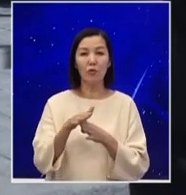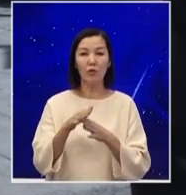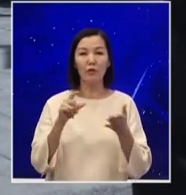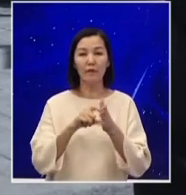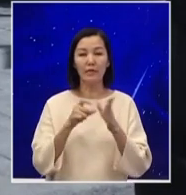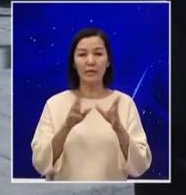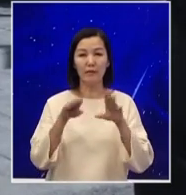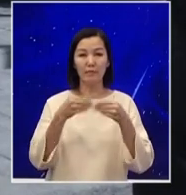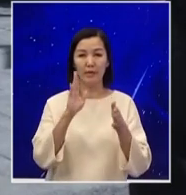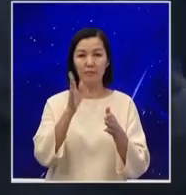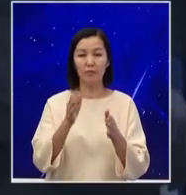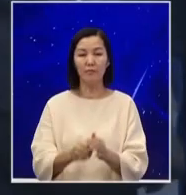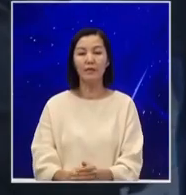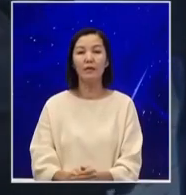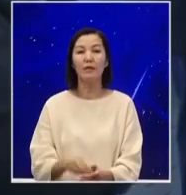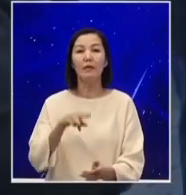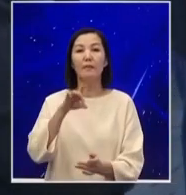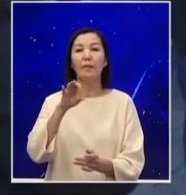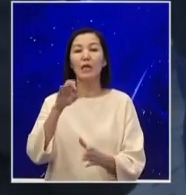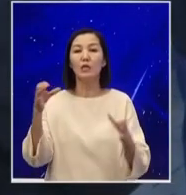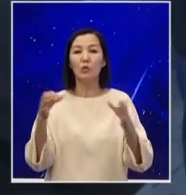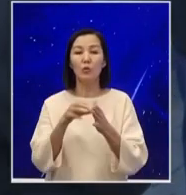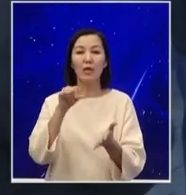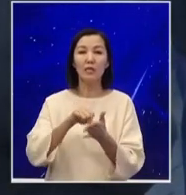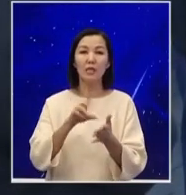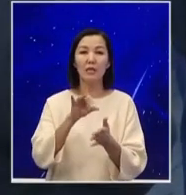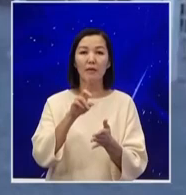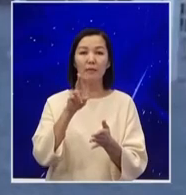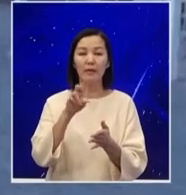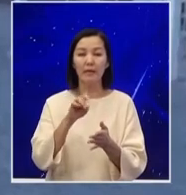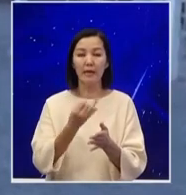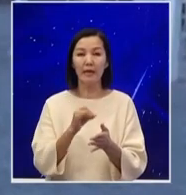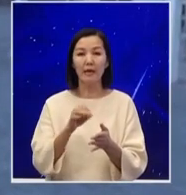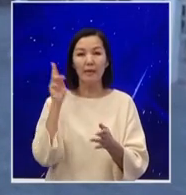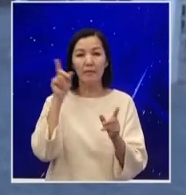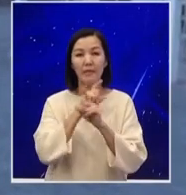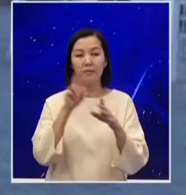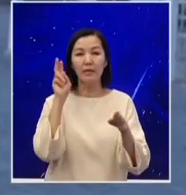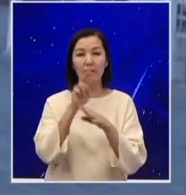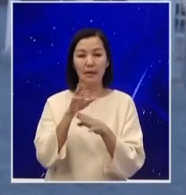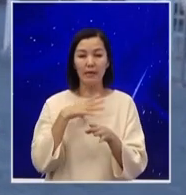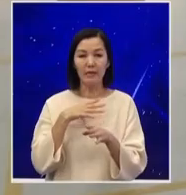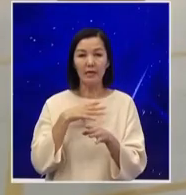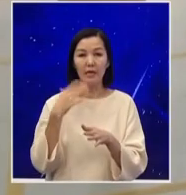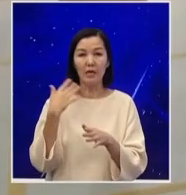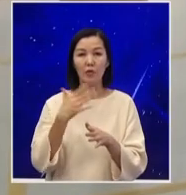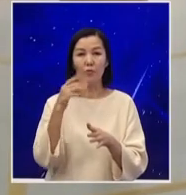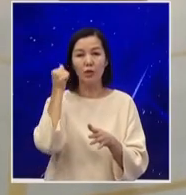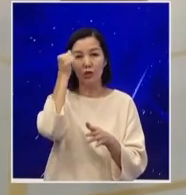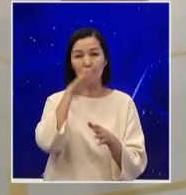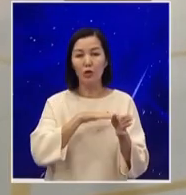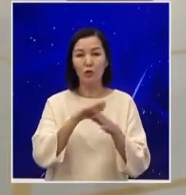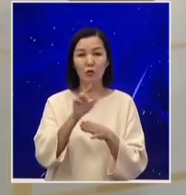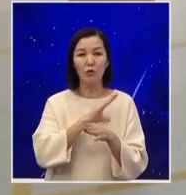пәтерлерді тапсырып бітіреміз. Пресс-тур қатысушылары қаладағы Ыбырай Алтынсарин атындағы орта мектепке де бас сұқты. 55 жылдан бері